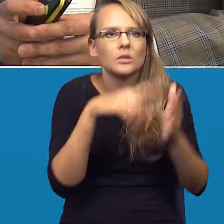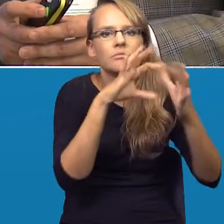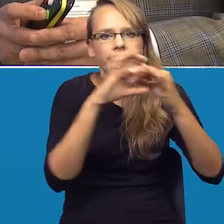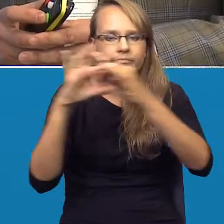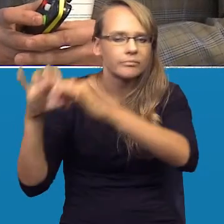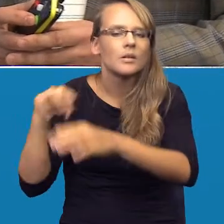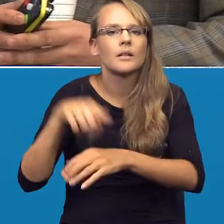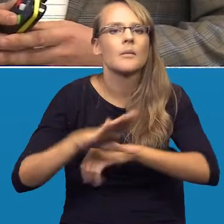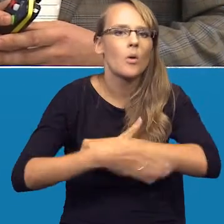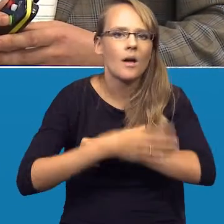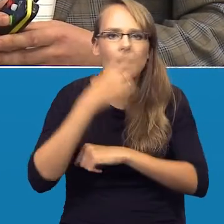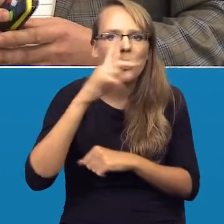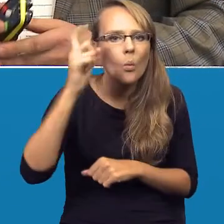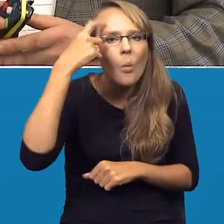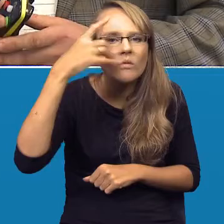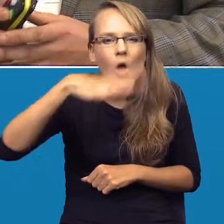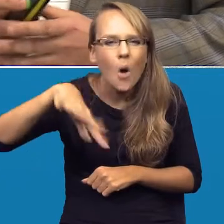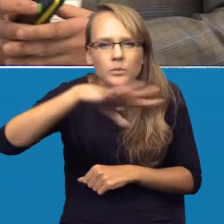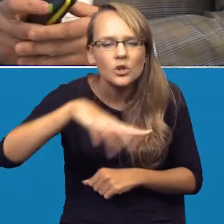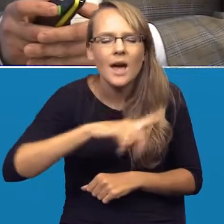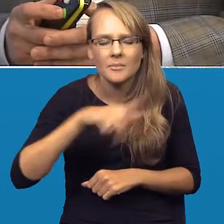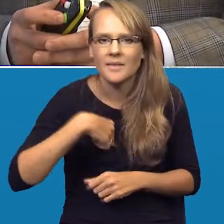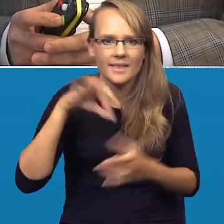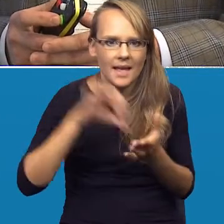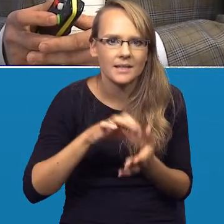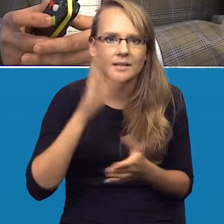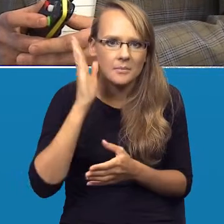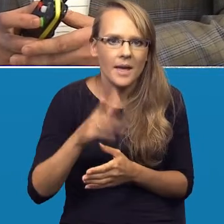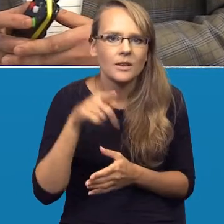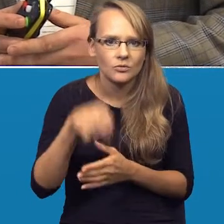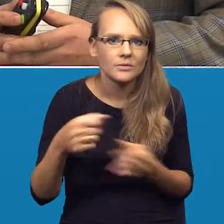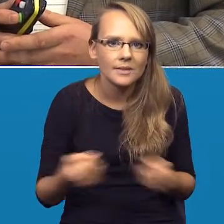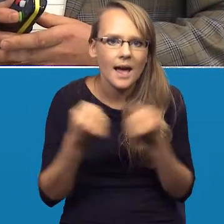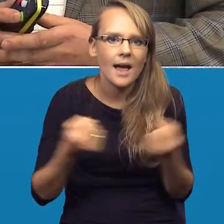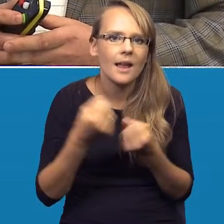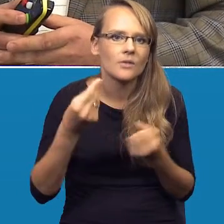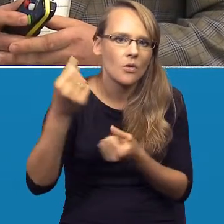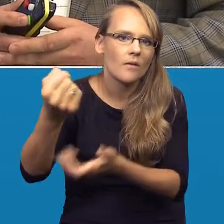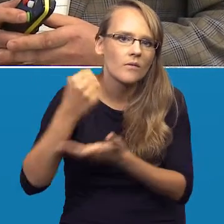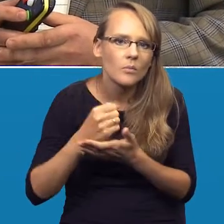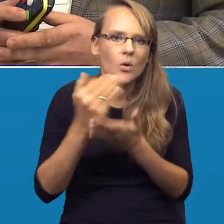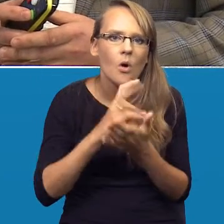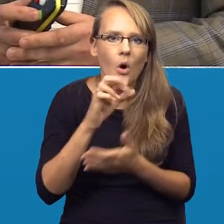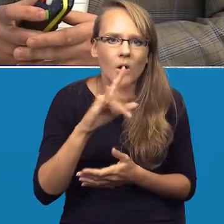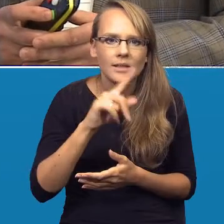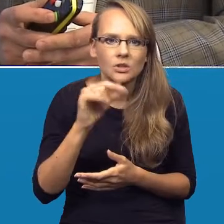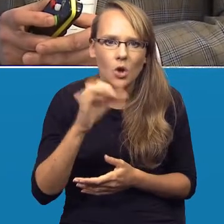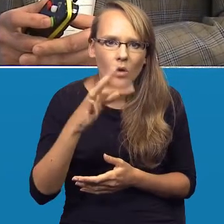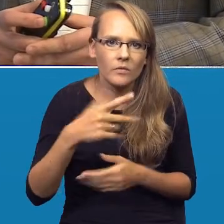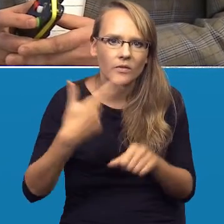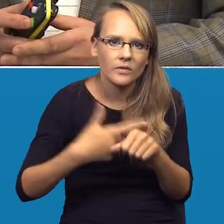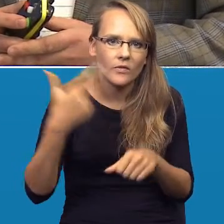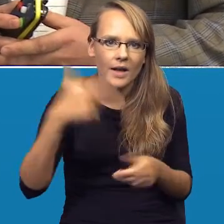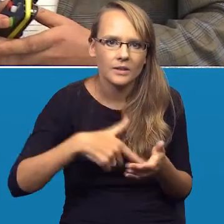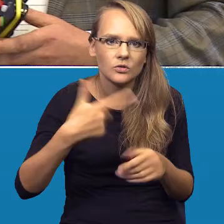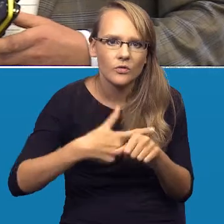takim głównym obszarem, w którym na pewno będziemy tutaj starać się o dofinansowanie z programu Horyzont 2020, jest